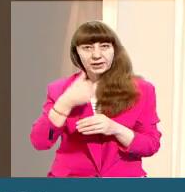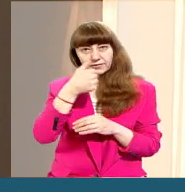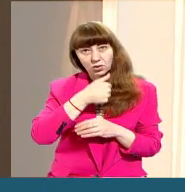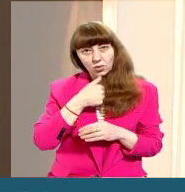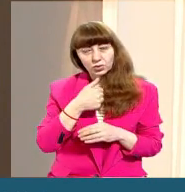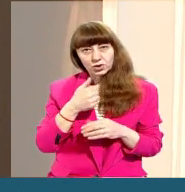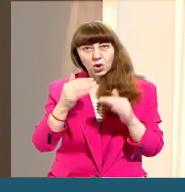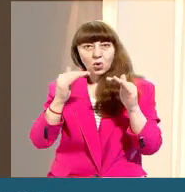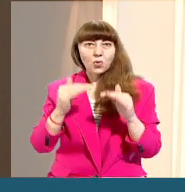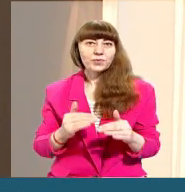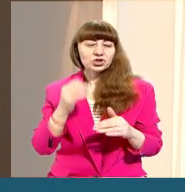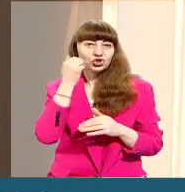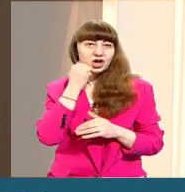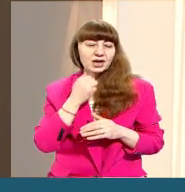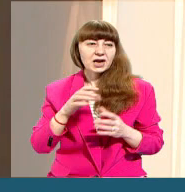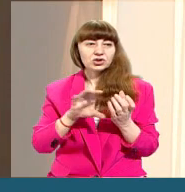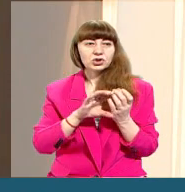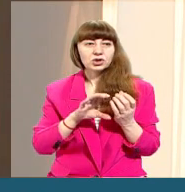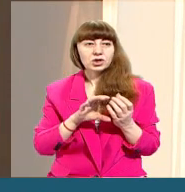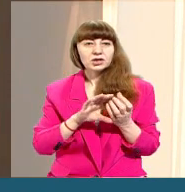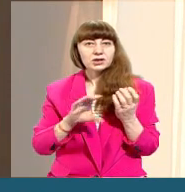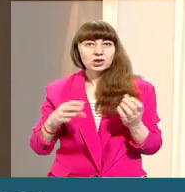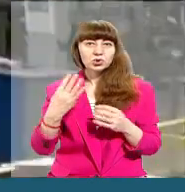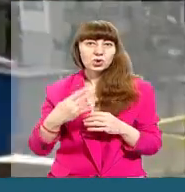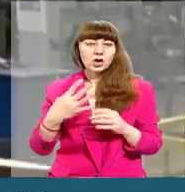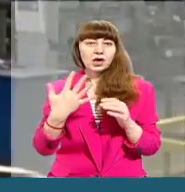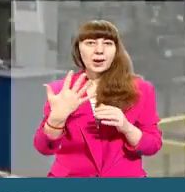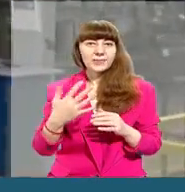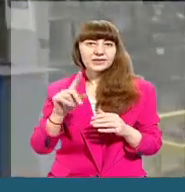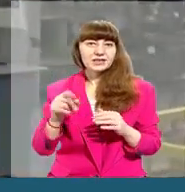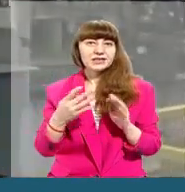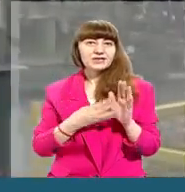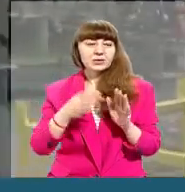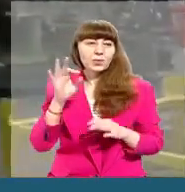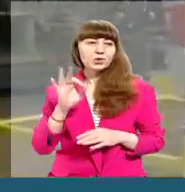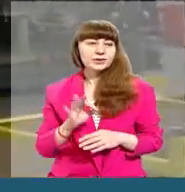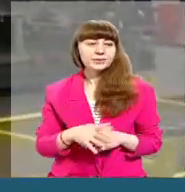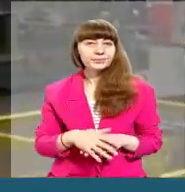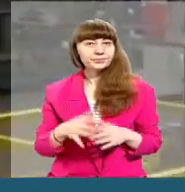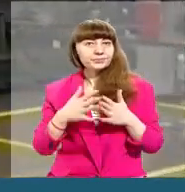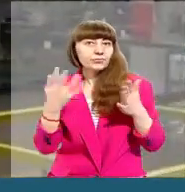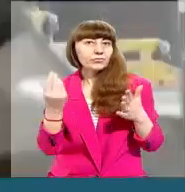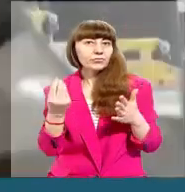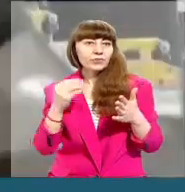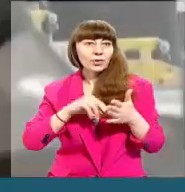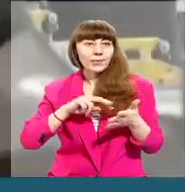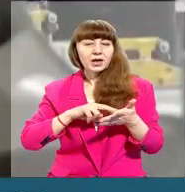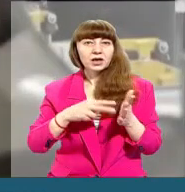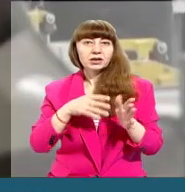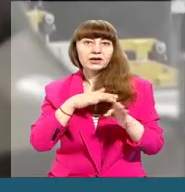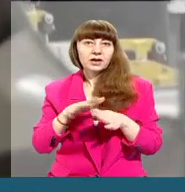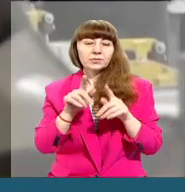года снизить износ сети до 45,9%. Большинство инвестиционных проектов планируется реализовать на